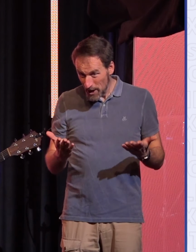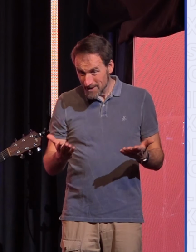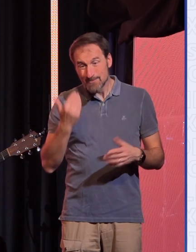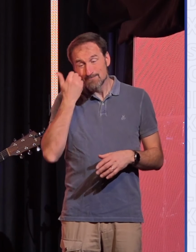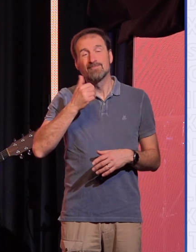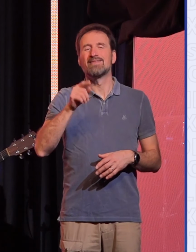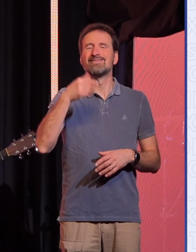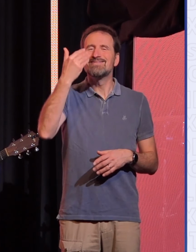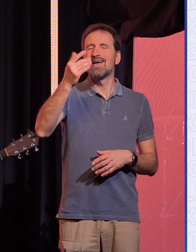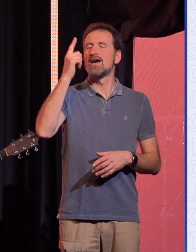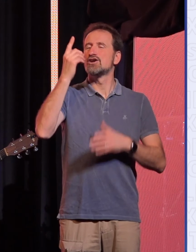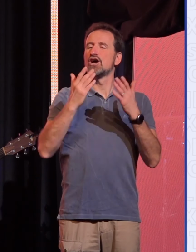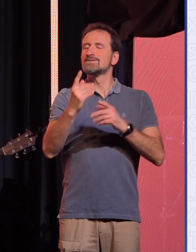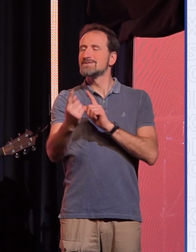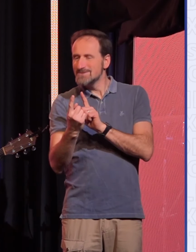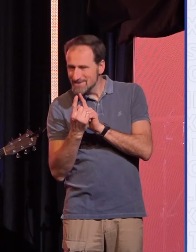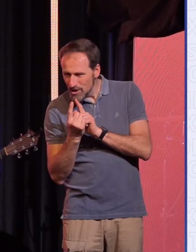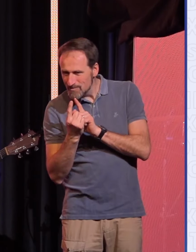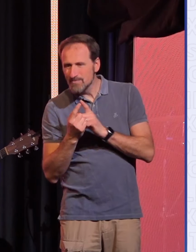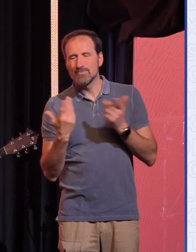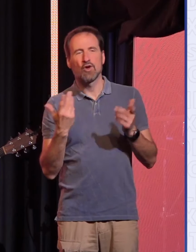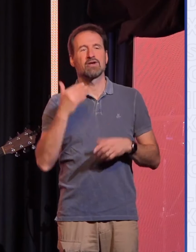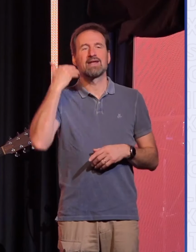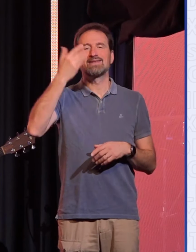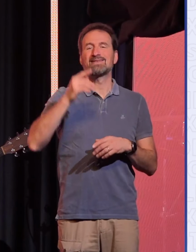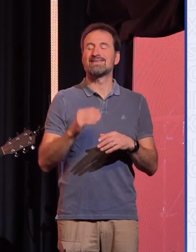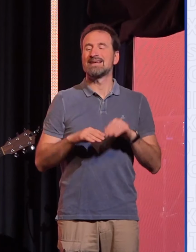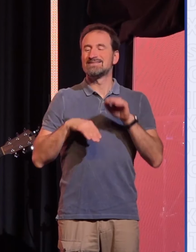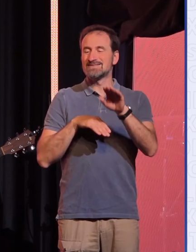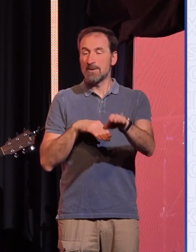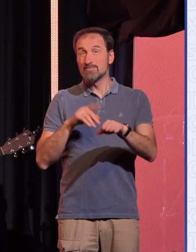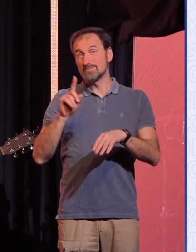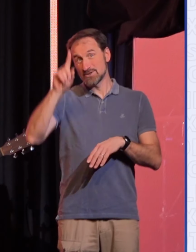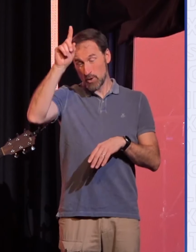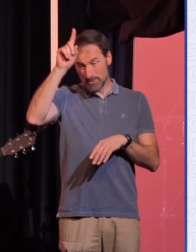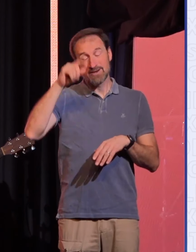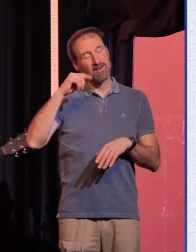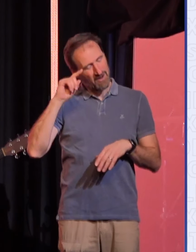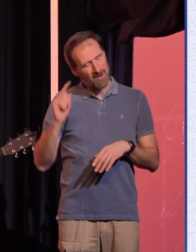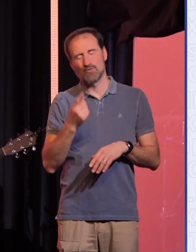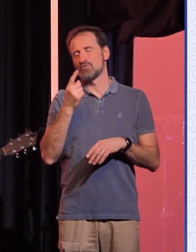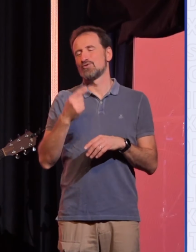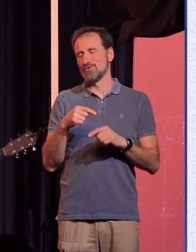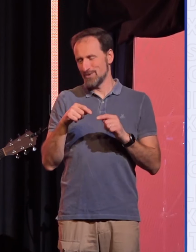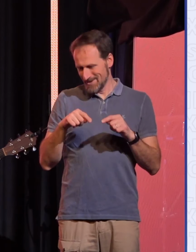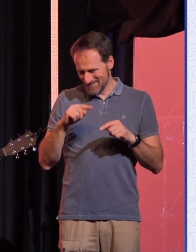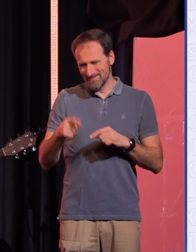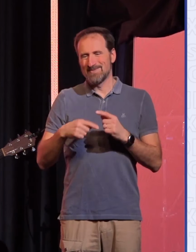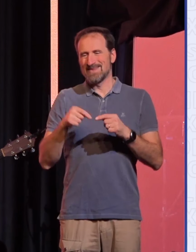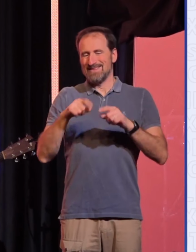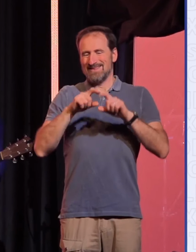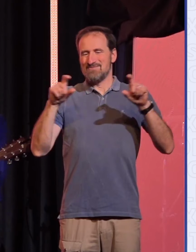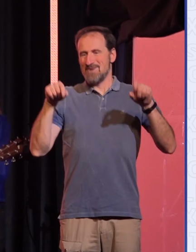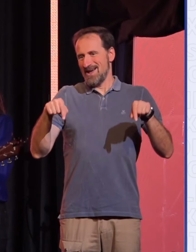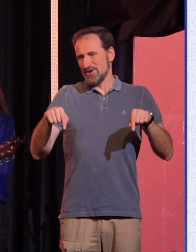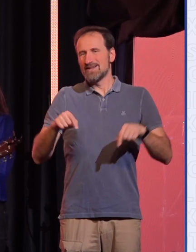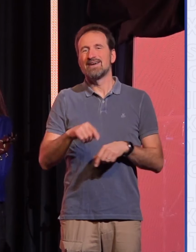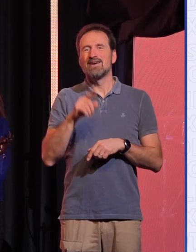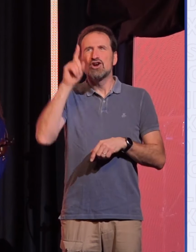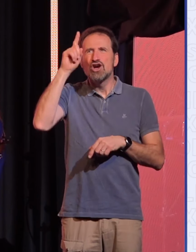oder zu mir nachher in Next Steps hochzukommen, weil da werden wir auch nochmal im ersten Schritt über Gott kennenlernen, sprechen und